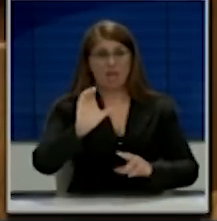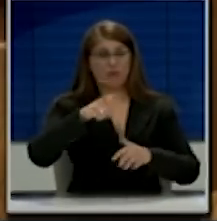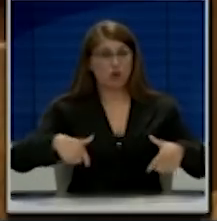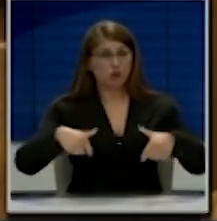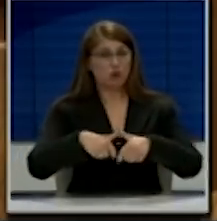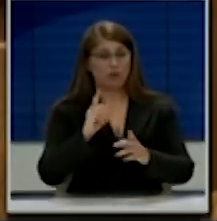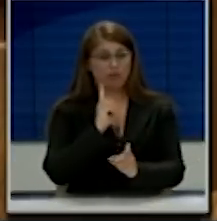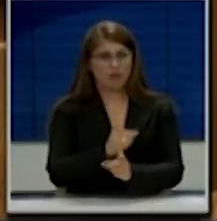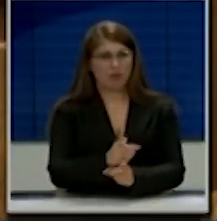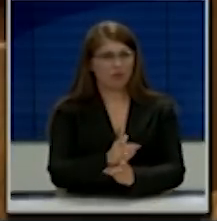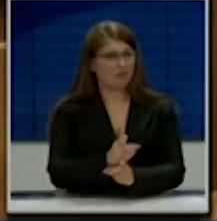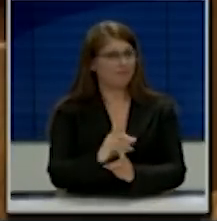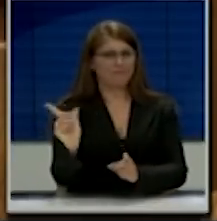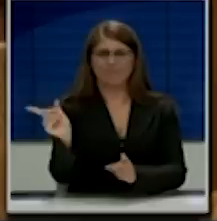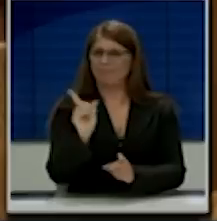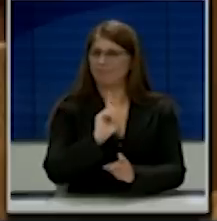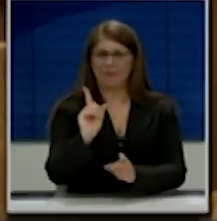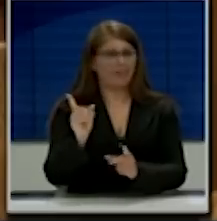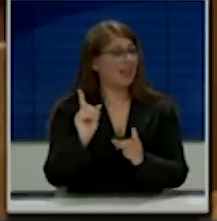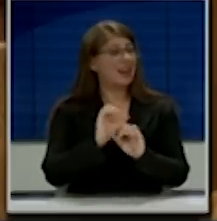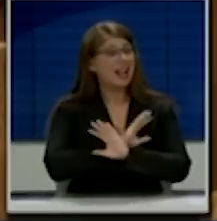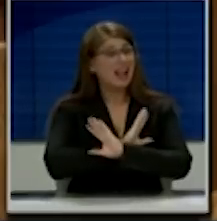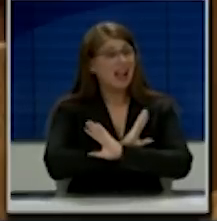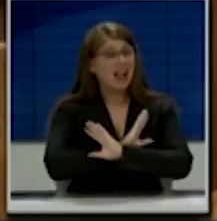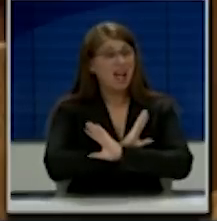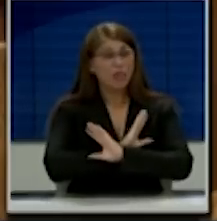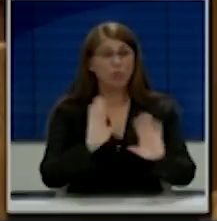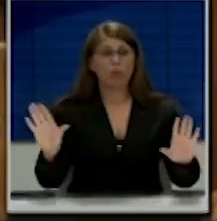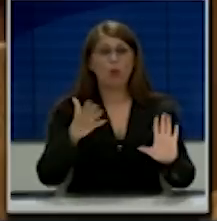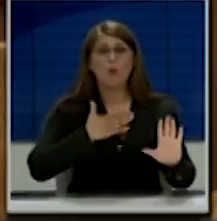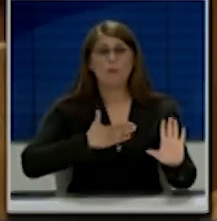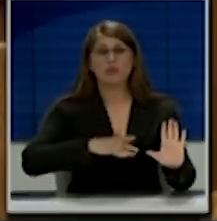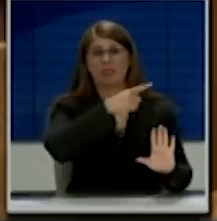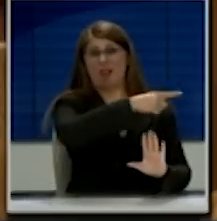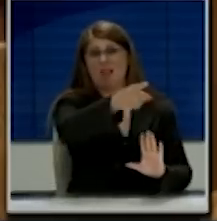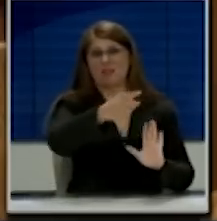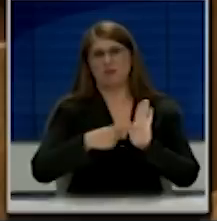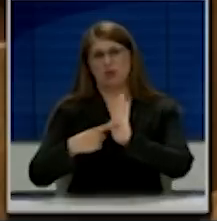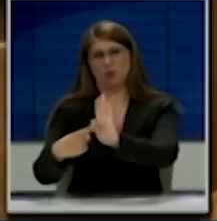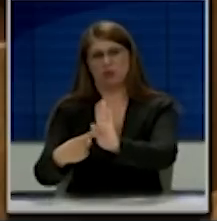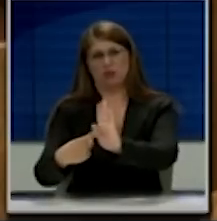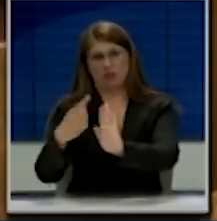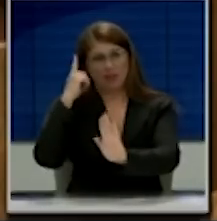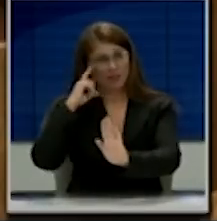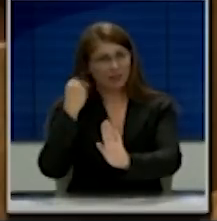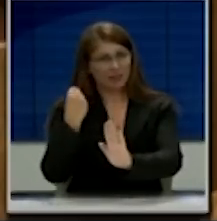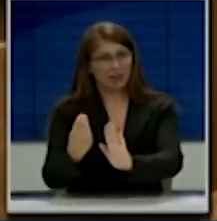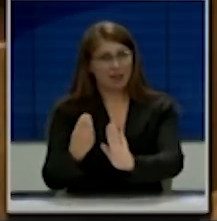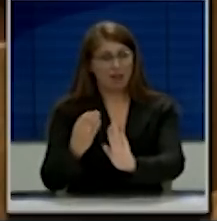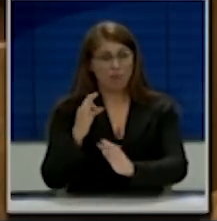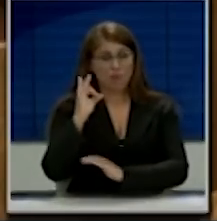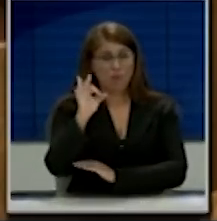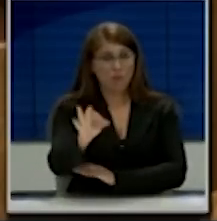ειδικότερα, δεν είναι καθόλου όπως θέλετε να τα παρουσιάζετε. Και ξέρετε καλά πού έχουν